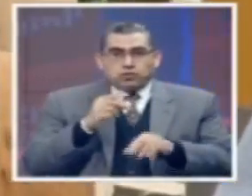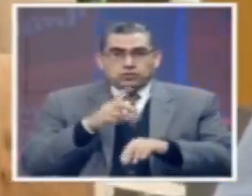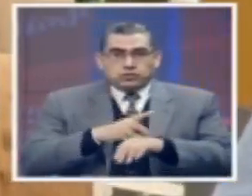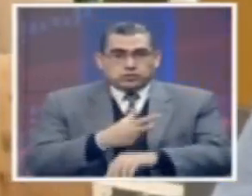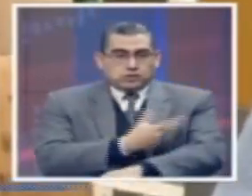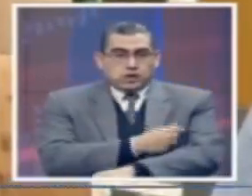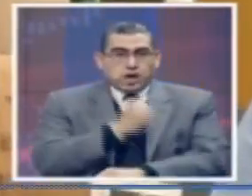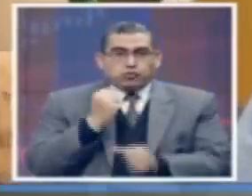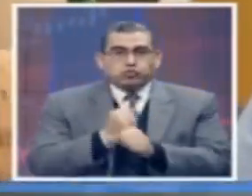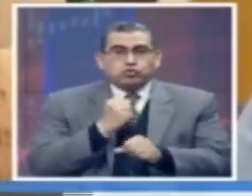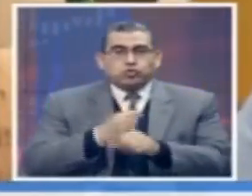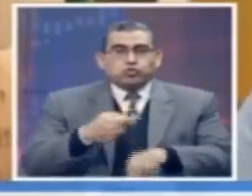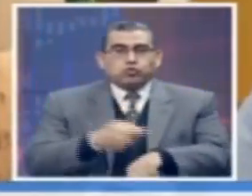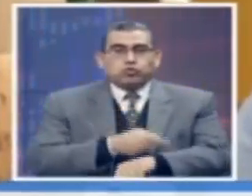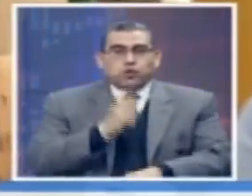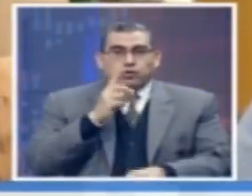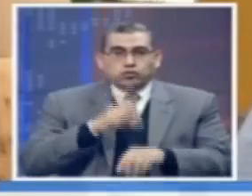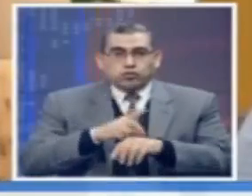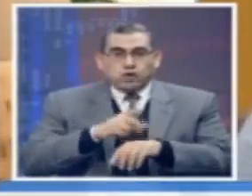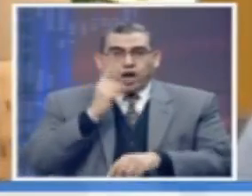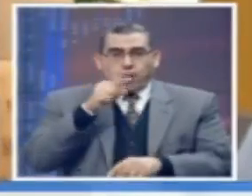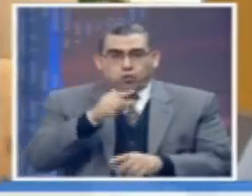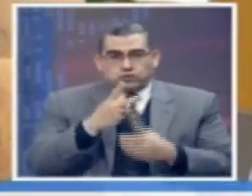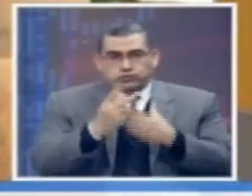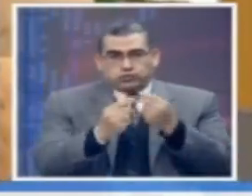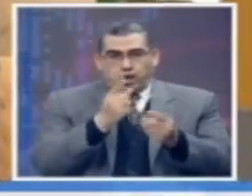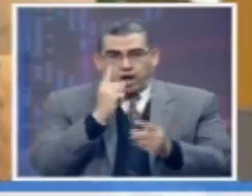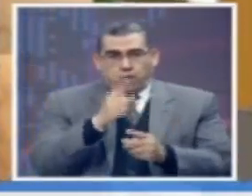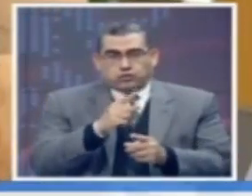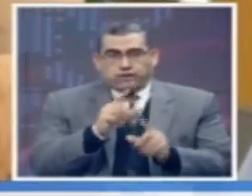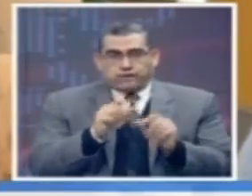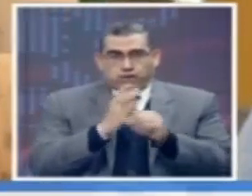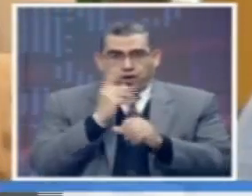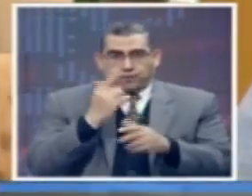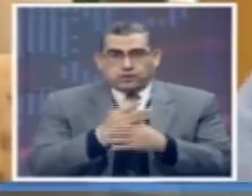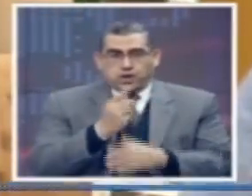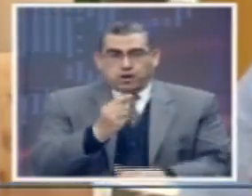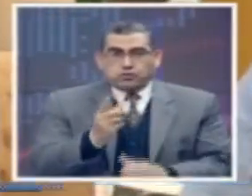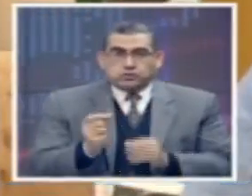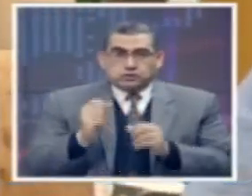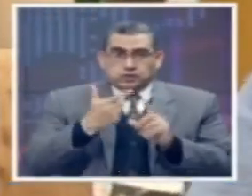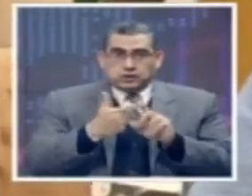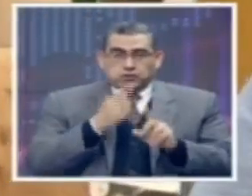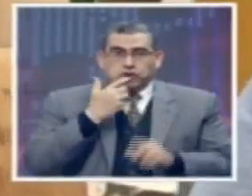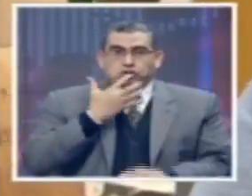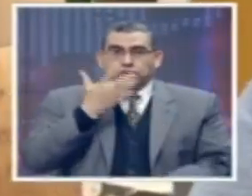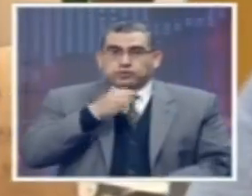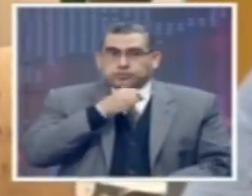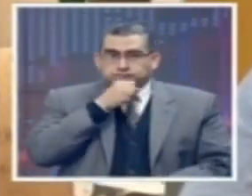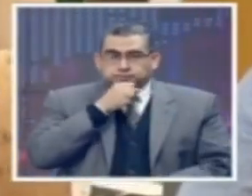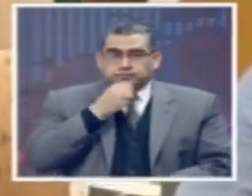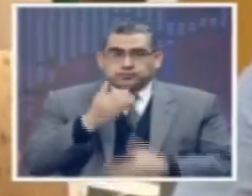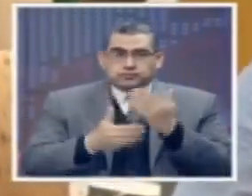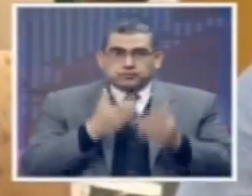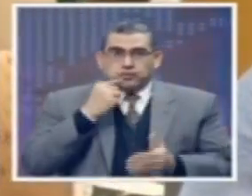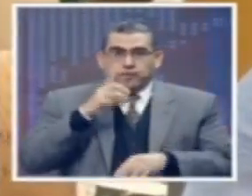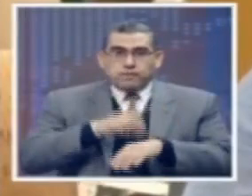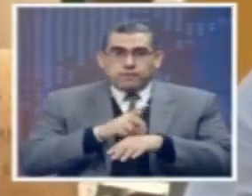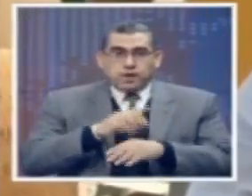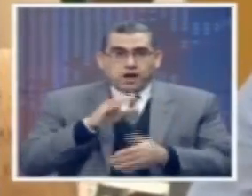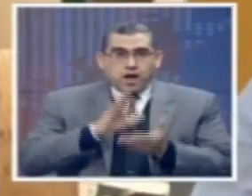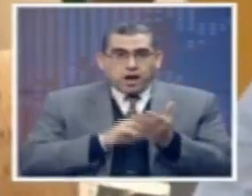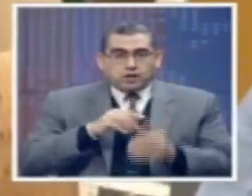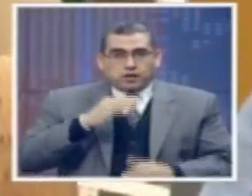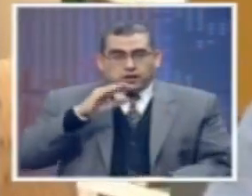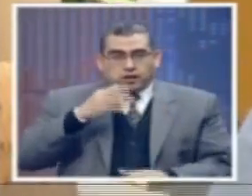اللي هو الأطقم الطبية طبعا، اللي هي خط الدفاع الأول في مواجهة الفيروس، بالإضافة طبعا كبار السن وأصحاب الأمراض المزمنة زي